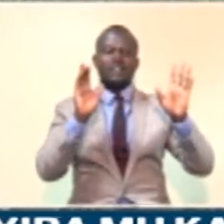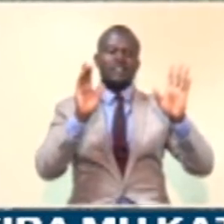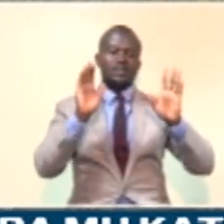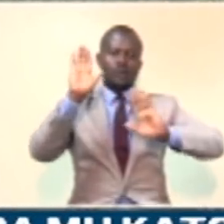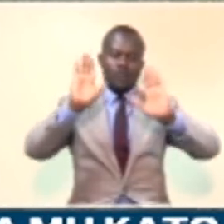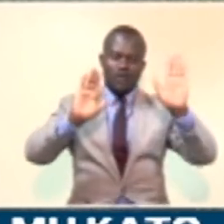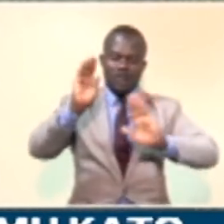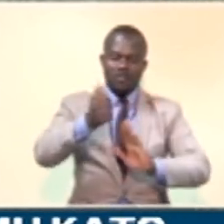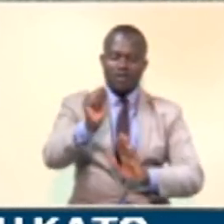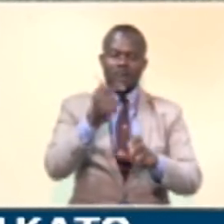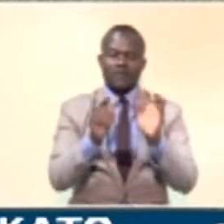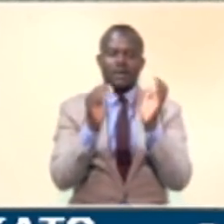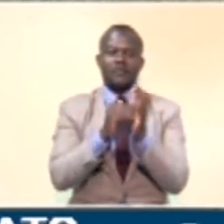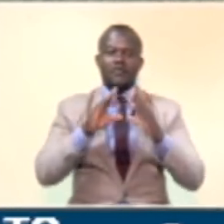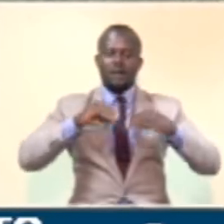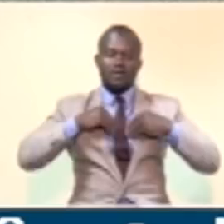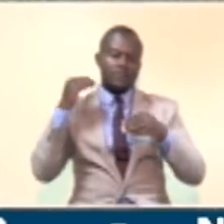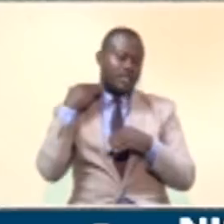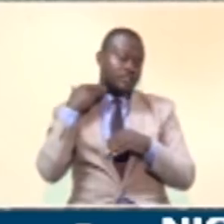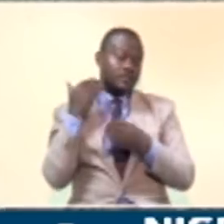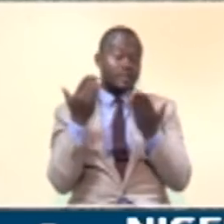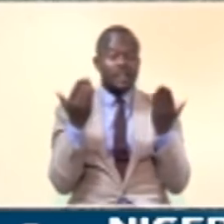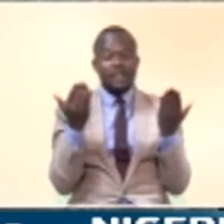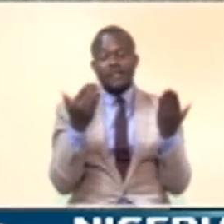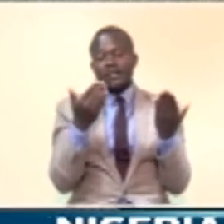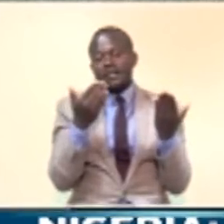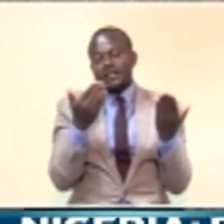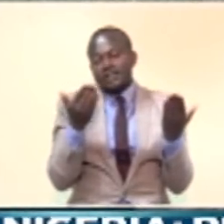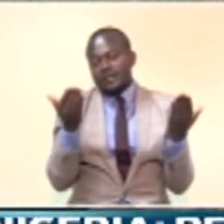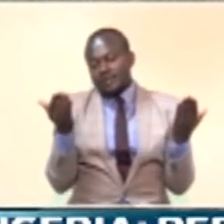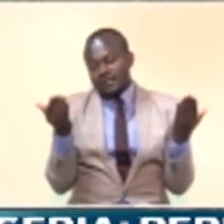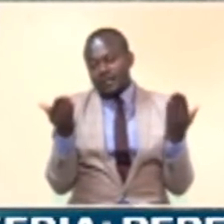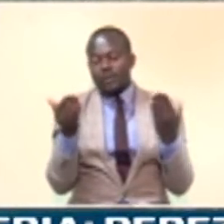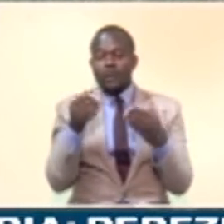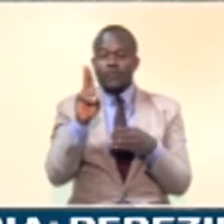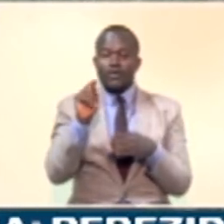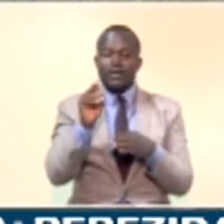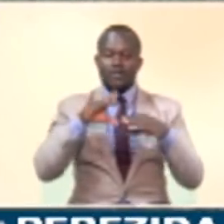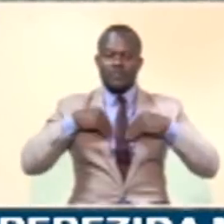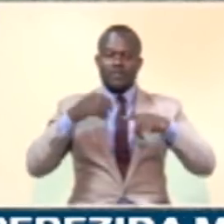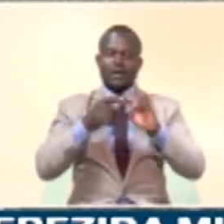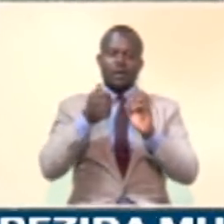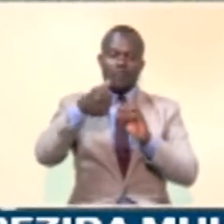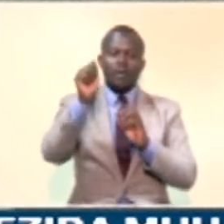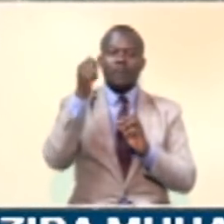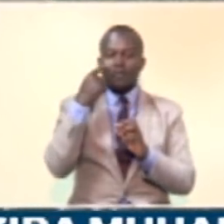rwabo, yewe no kwemera Jenoside nyirango nuko ari Nations Unies yabyemeye, ariko bo